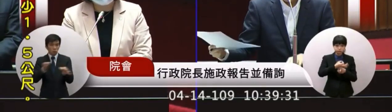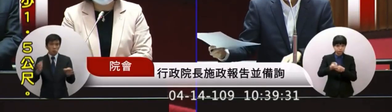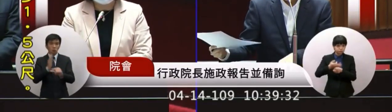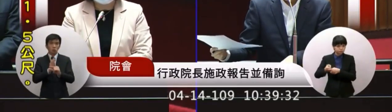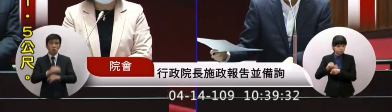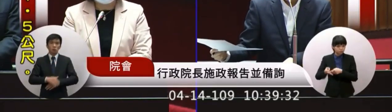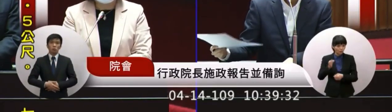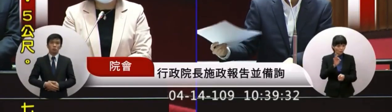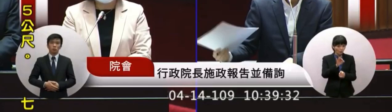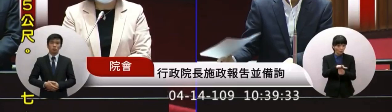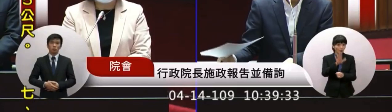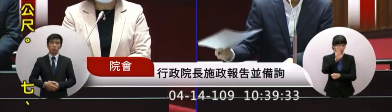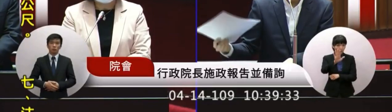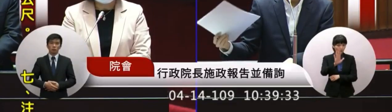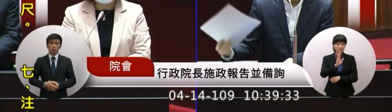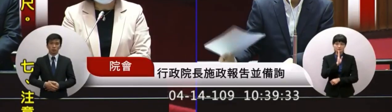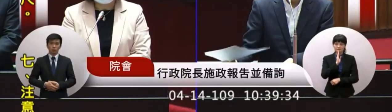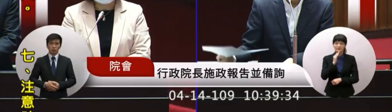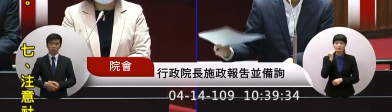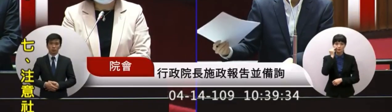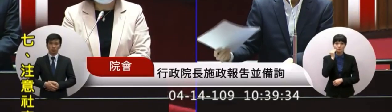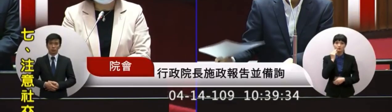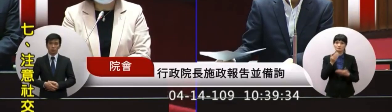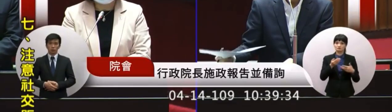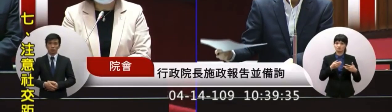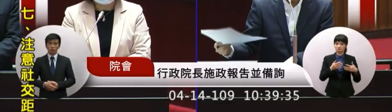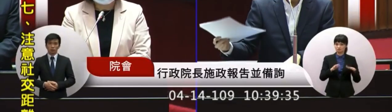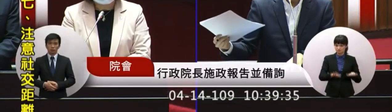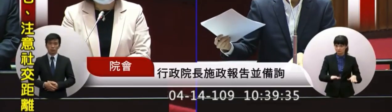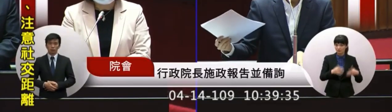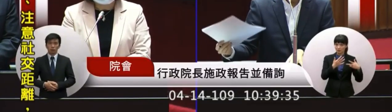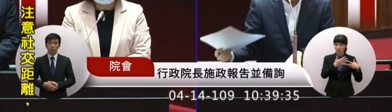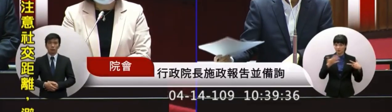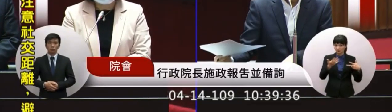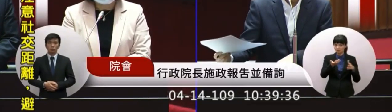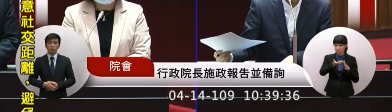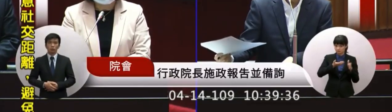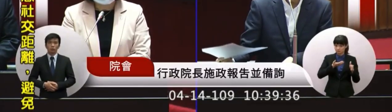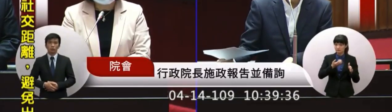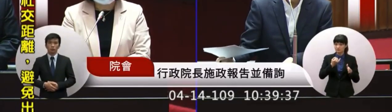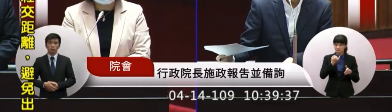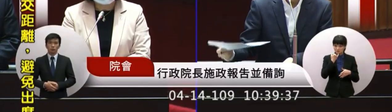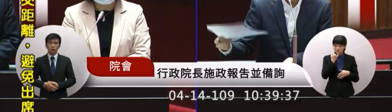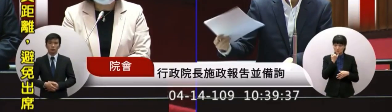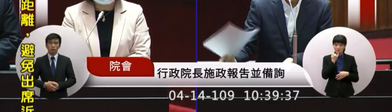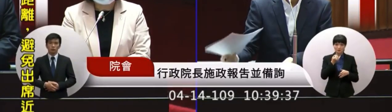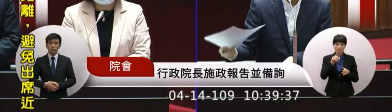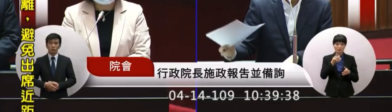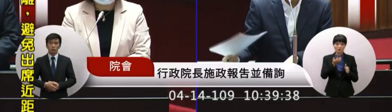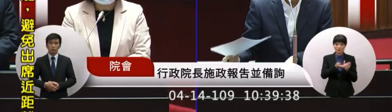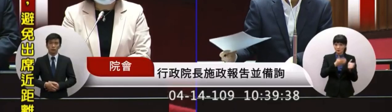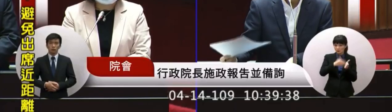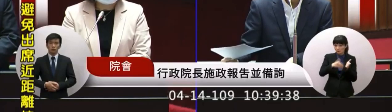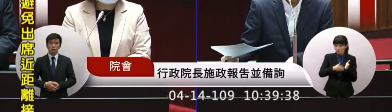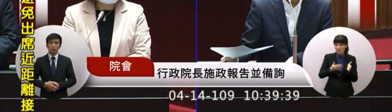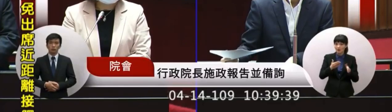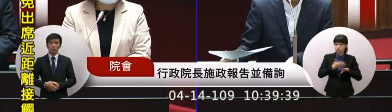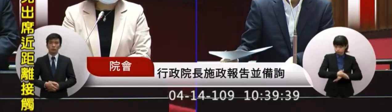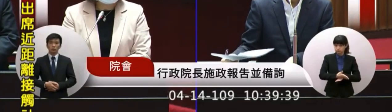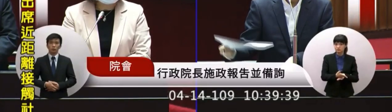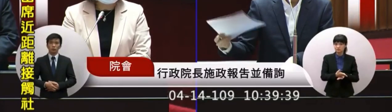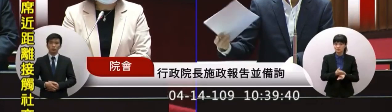对，那如果说我们预计礼拜五可以顺利通过我们要新增的这些预算，那他们多久可以领得